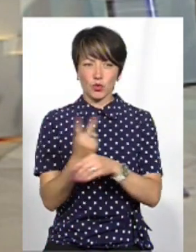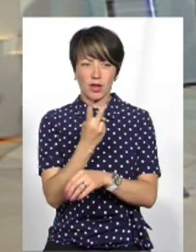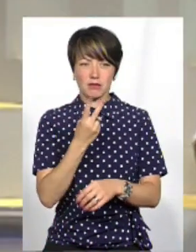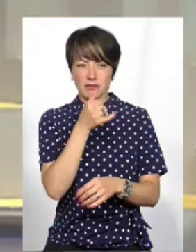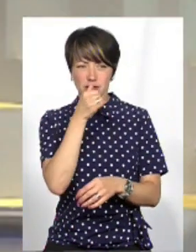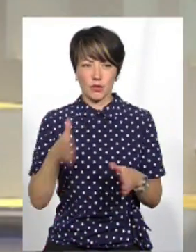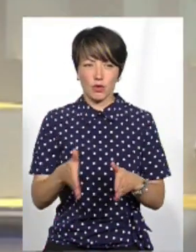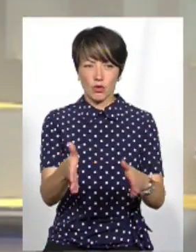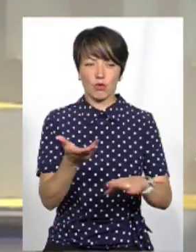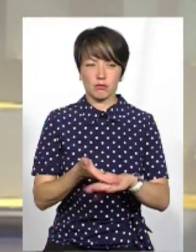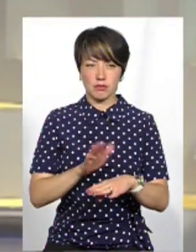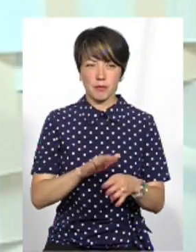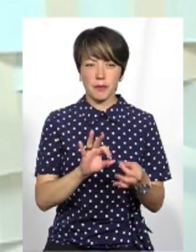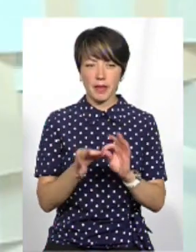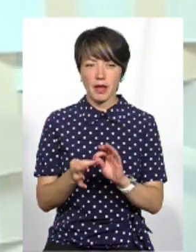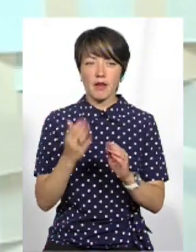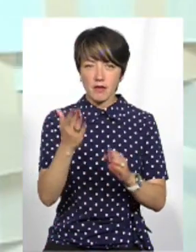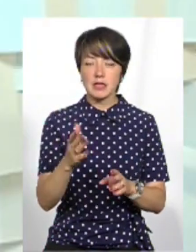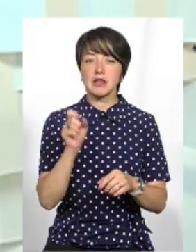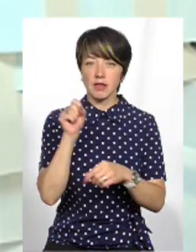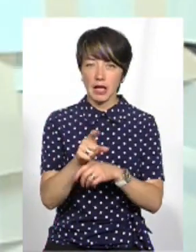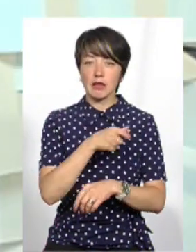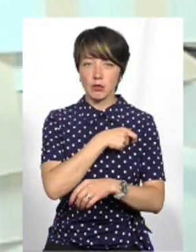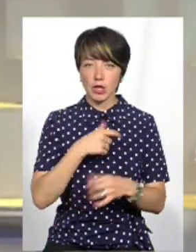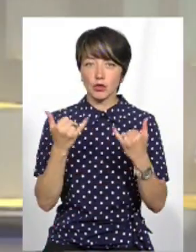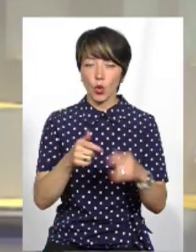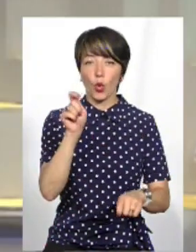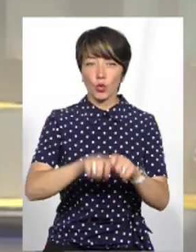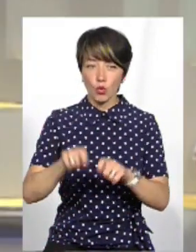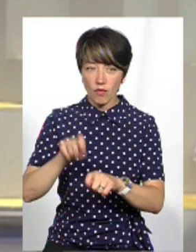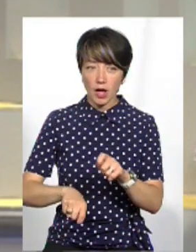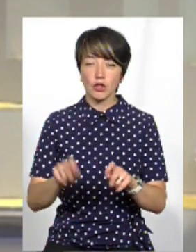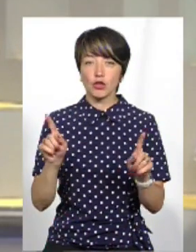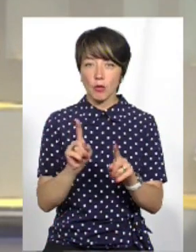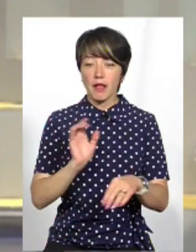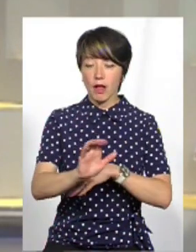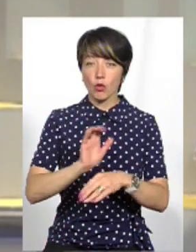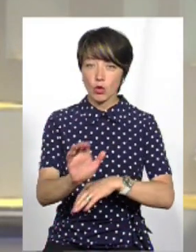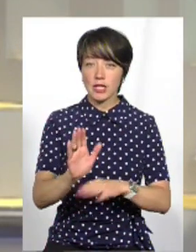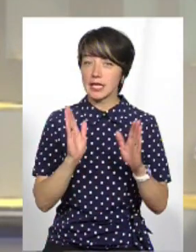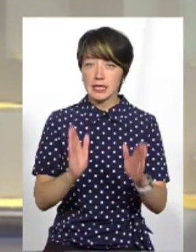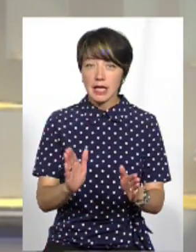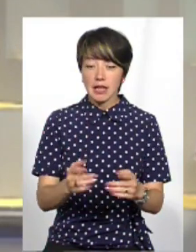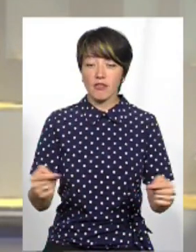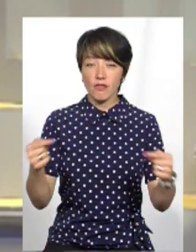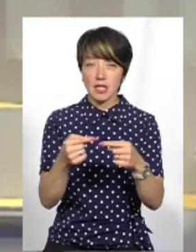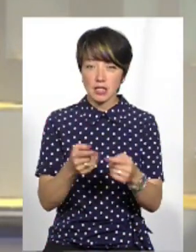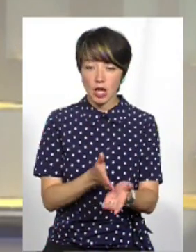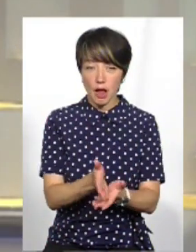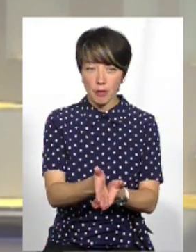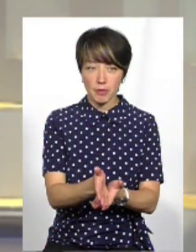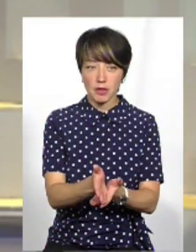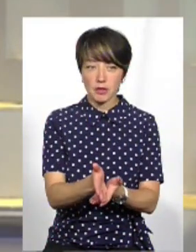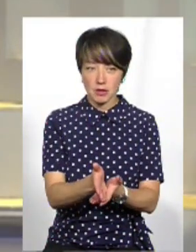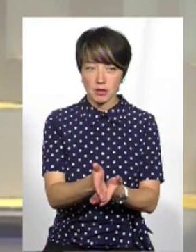поїдемо, бо дійсно дорога дорожка. А от так, скажіть, це задача депутата на сьогодні контролювати, щоб надходження йшли не лише на якісь визначені